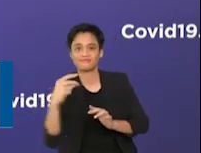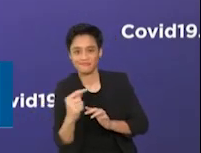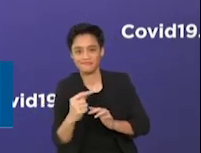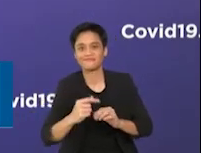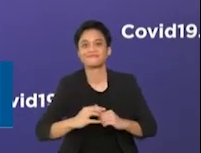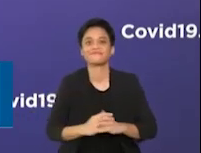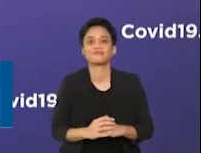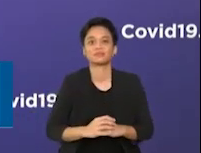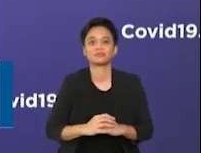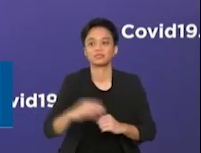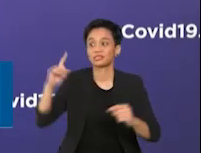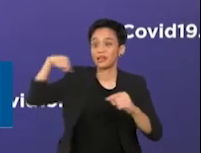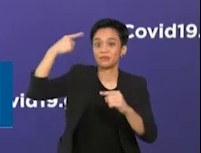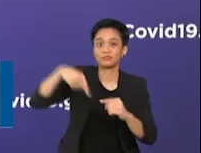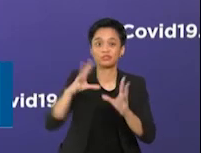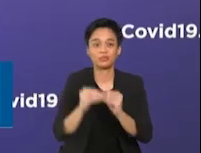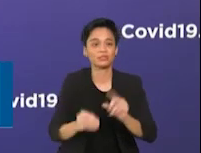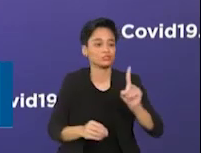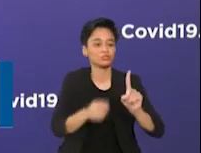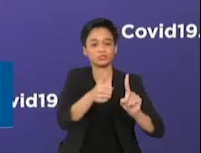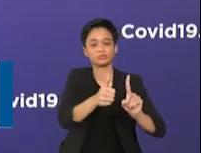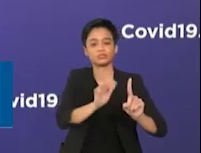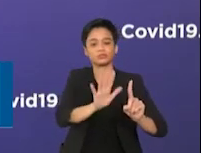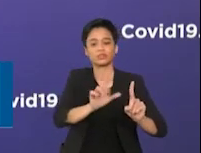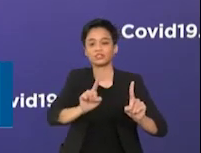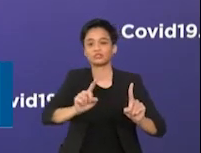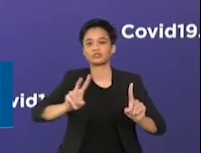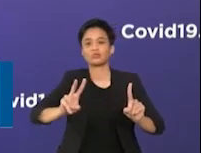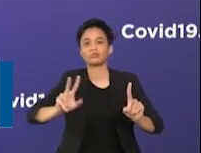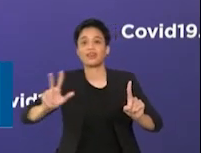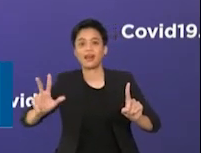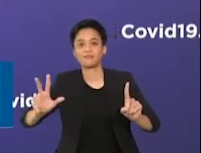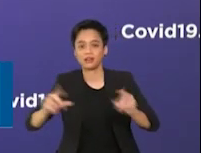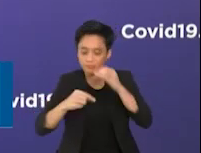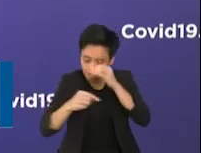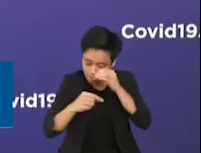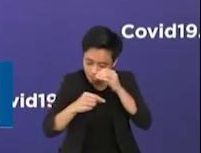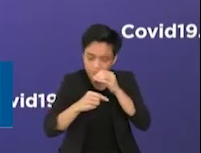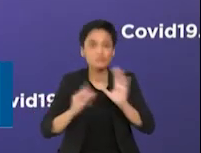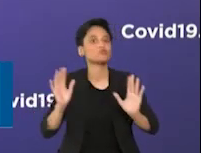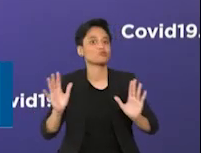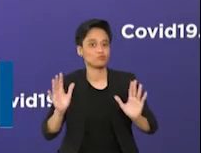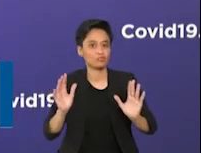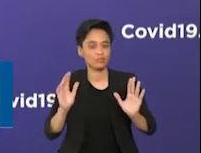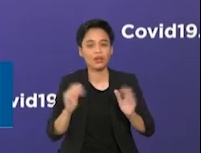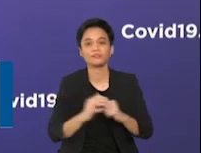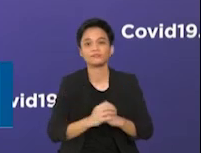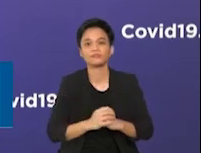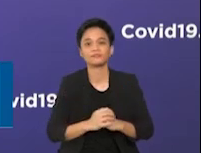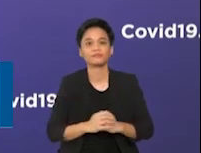untuk 165.000 128 spesimen dari kasus